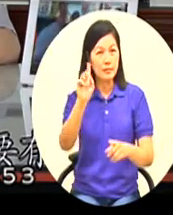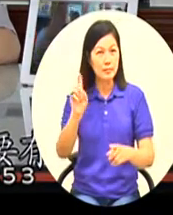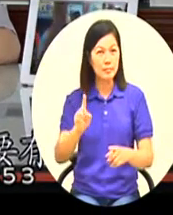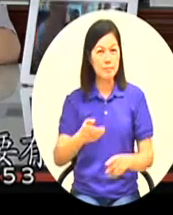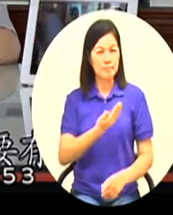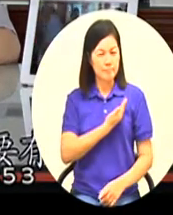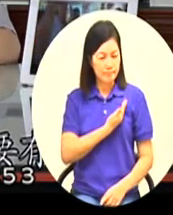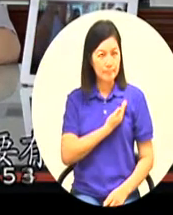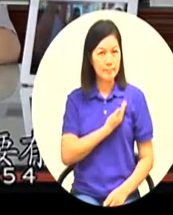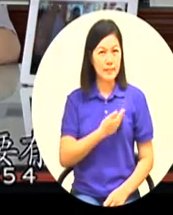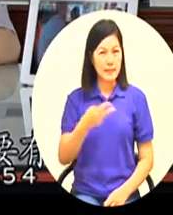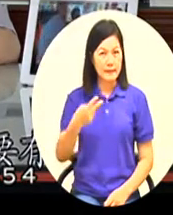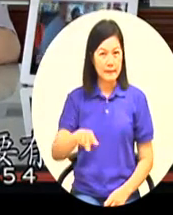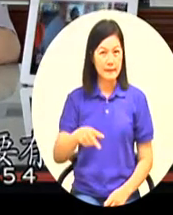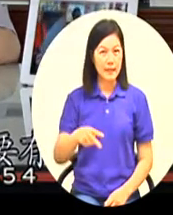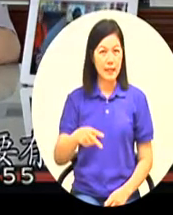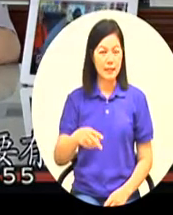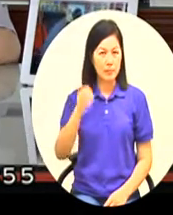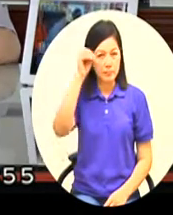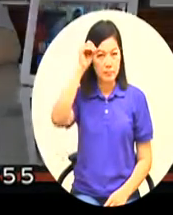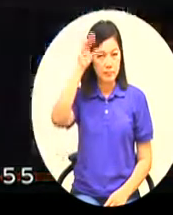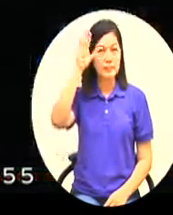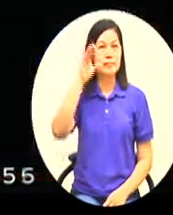以外，更需要有智慧。